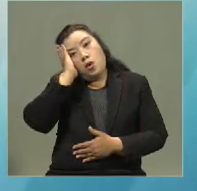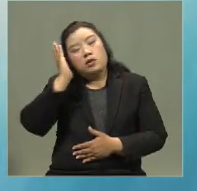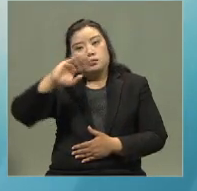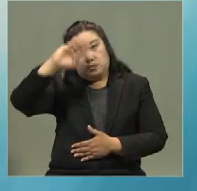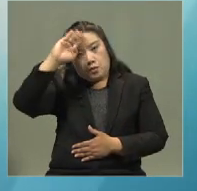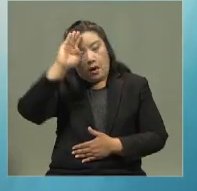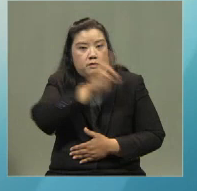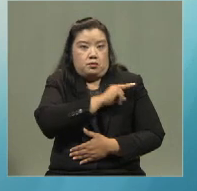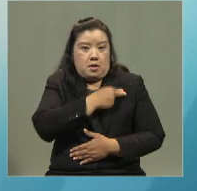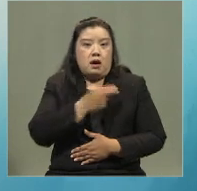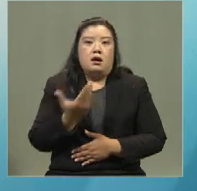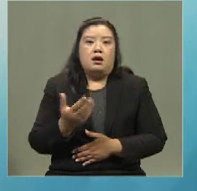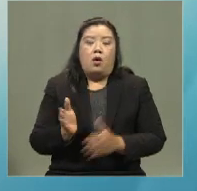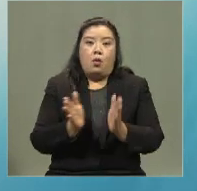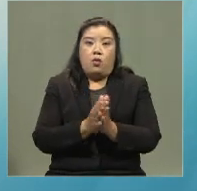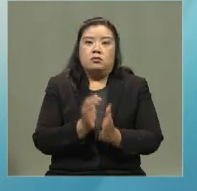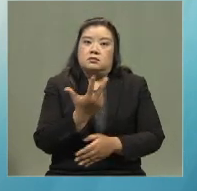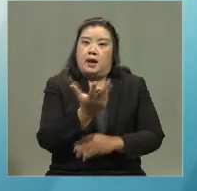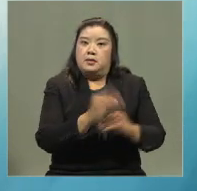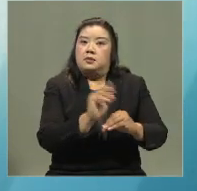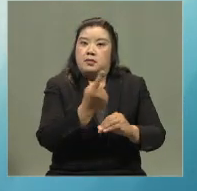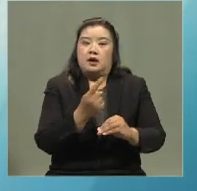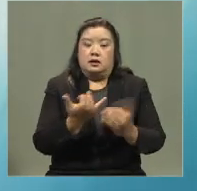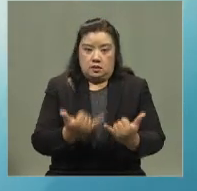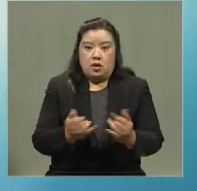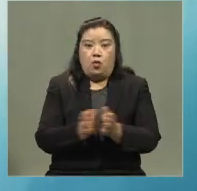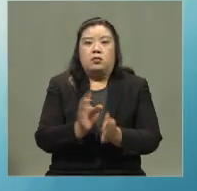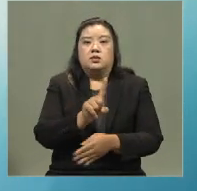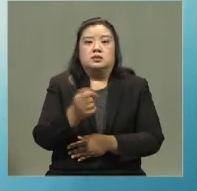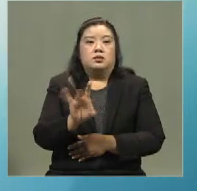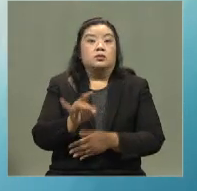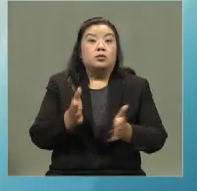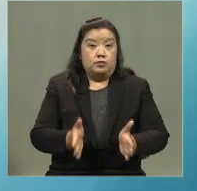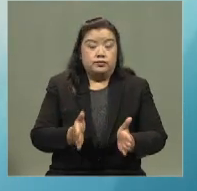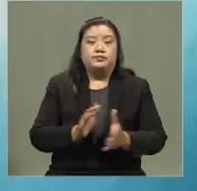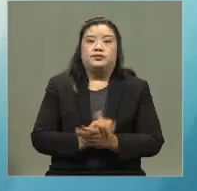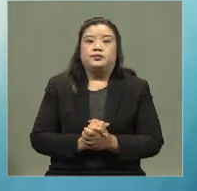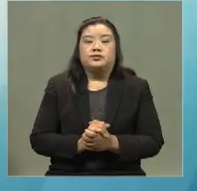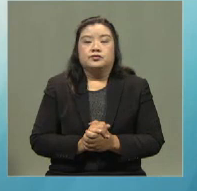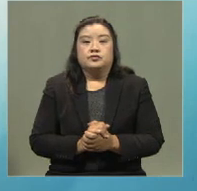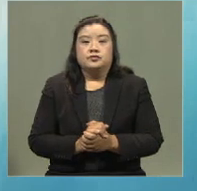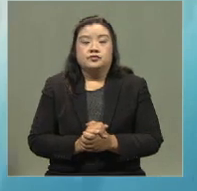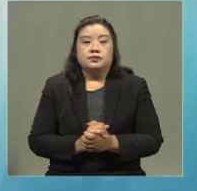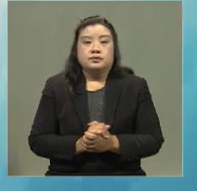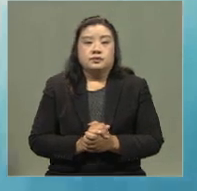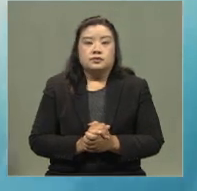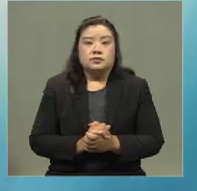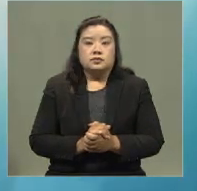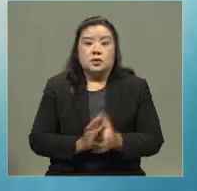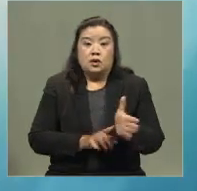นอนรักษาตัวอยู่ในโรงพยาบาลวันนี้เพิ่มขึ้น3ก็เป็น118คนนะครับครับก็ใน 3